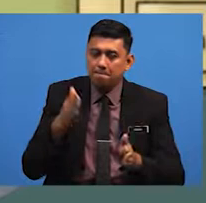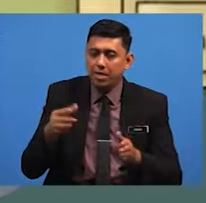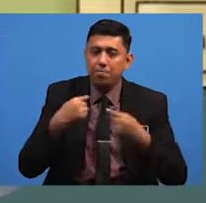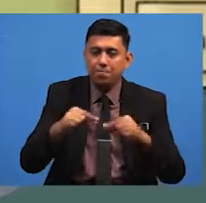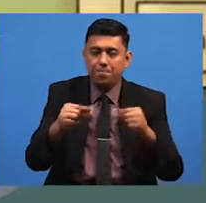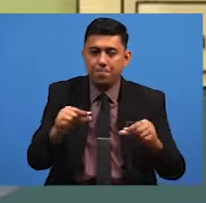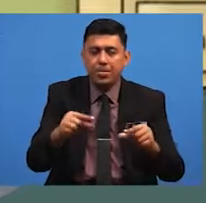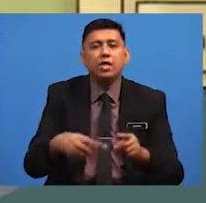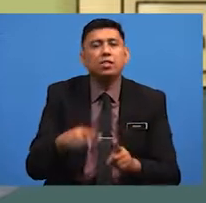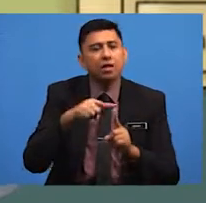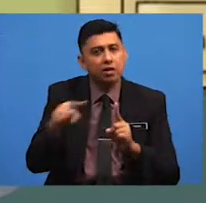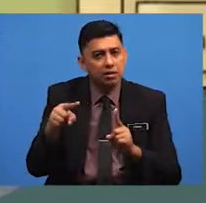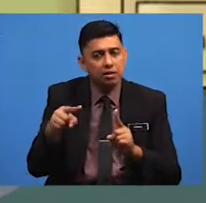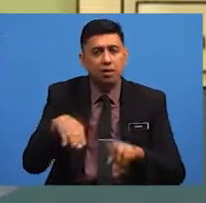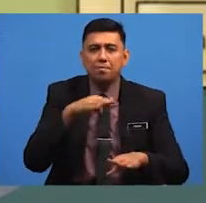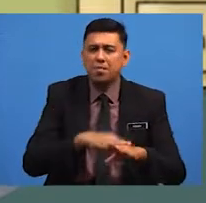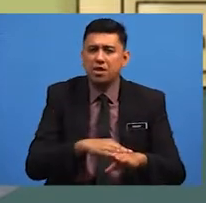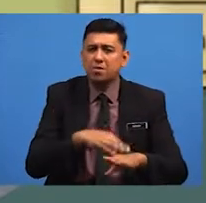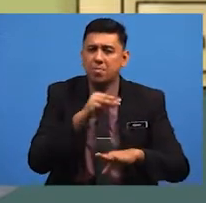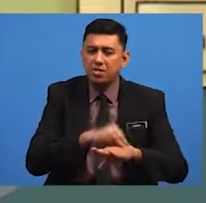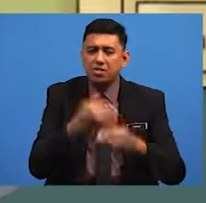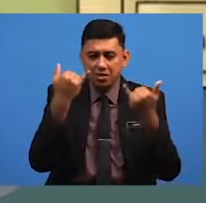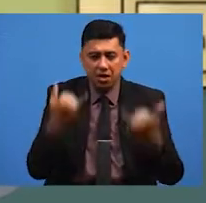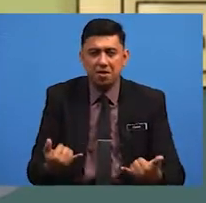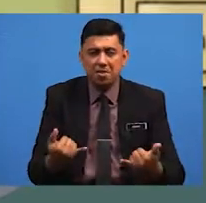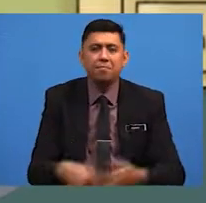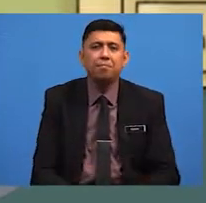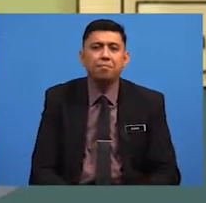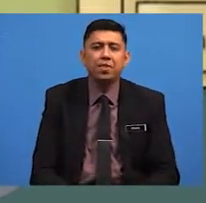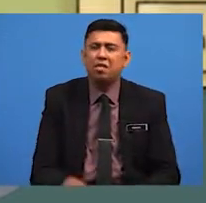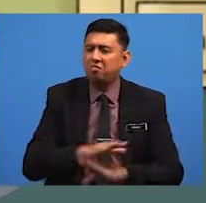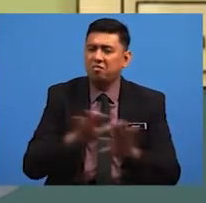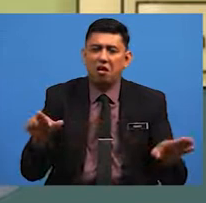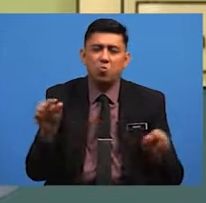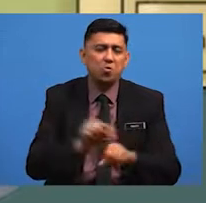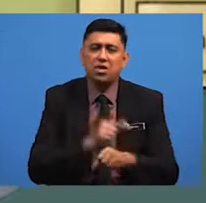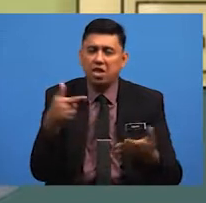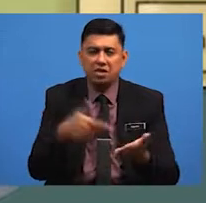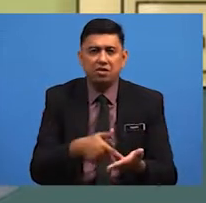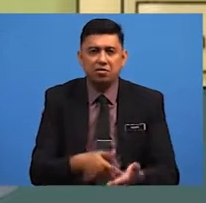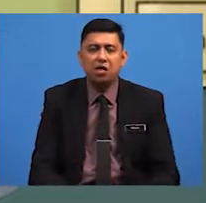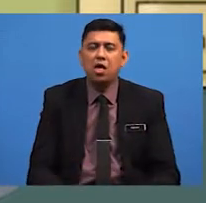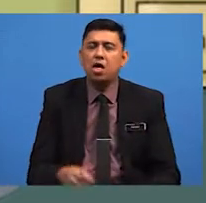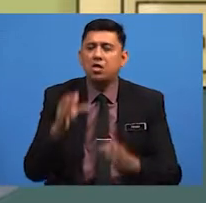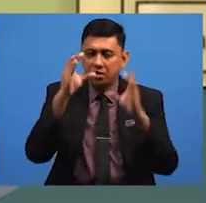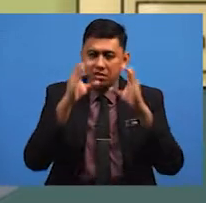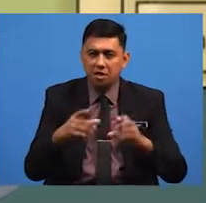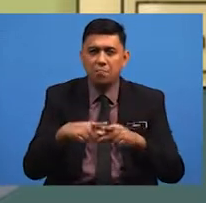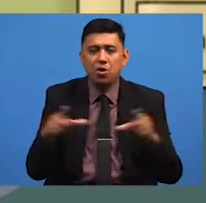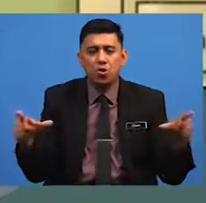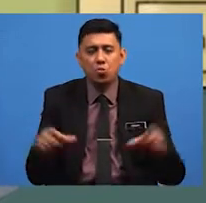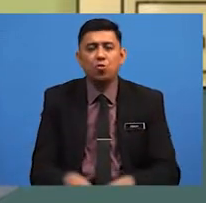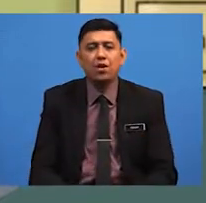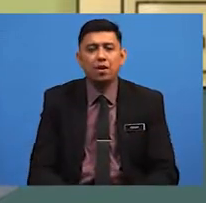tetapi pada masa ini orang batu tidak lagi digunakan secara meluas Kirana